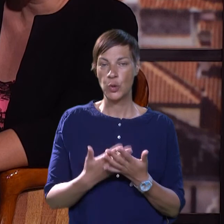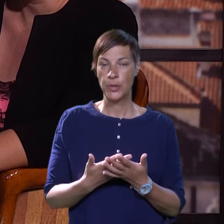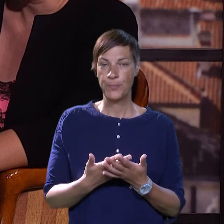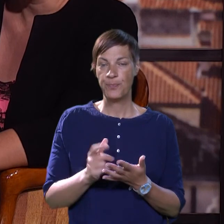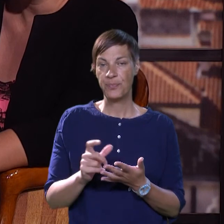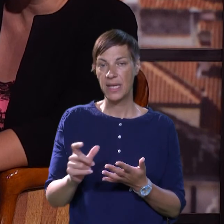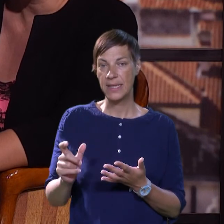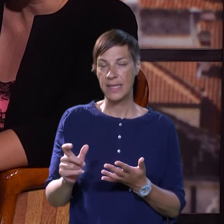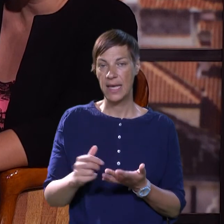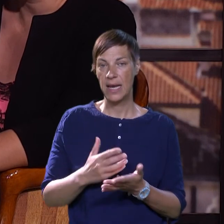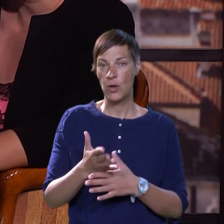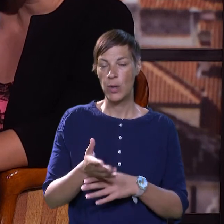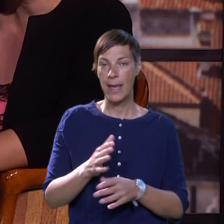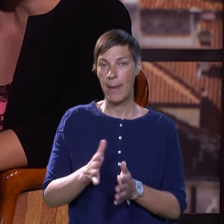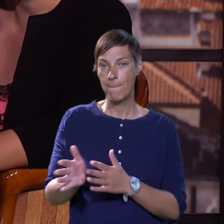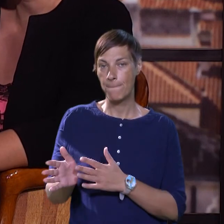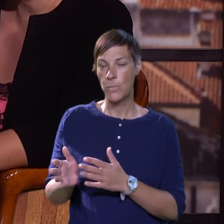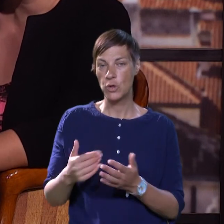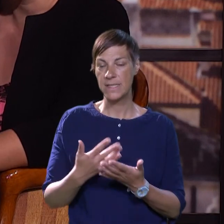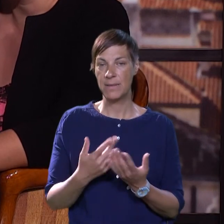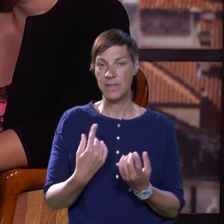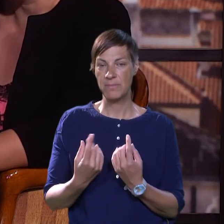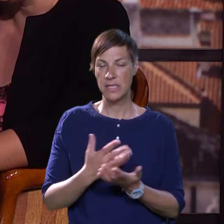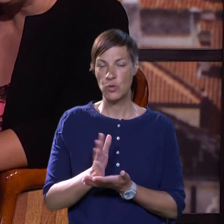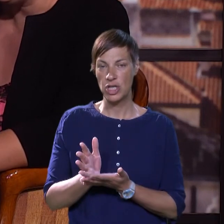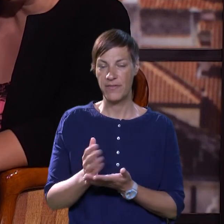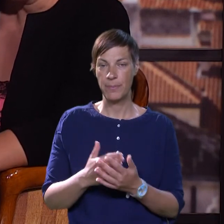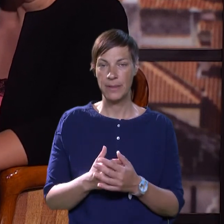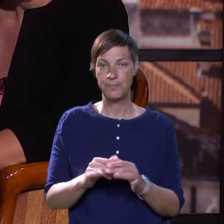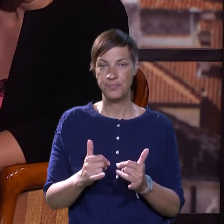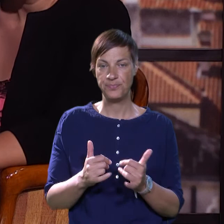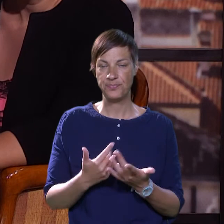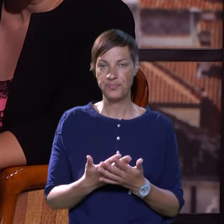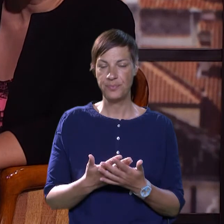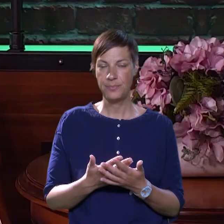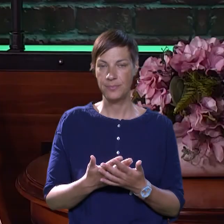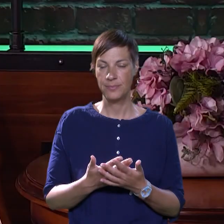onog dijela u nekim posebnim izvanrednim slučajevima. Da.